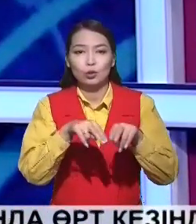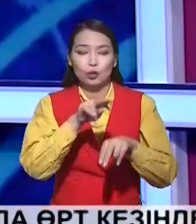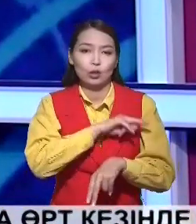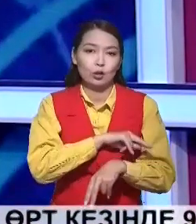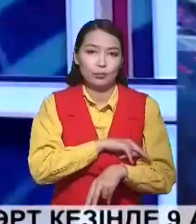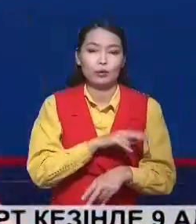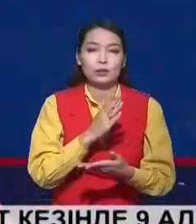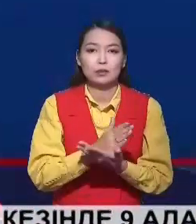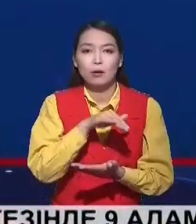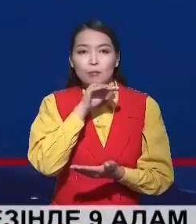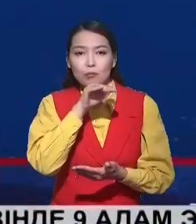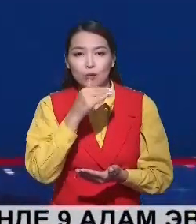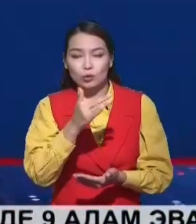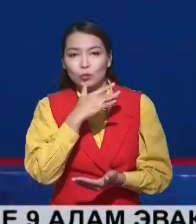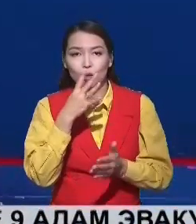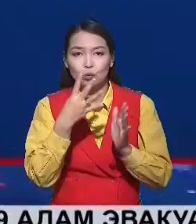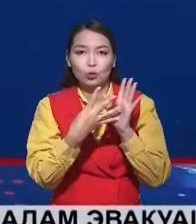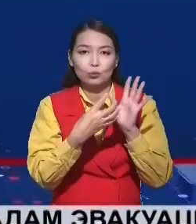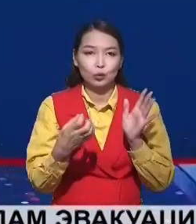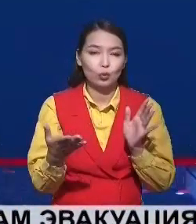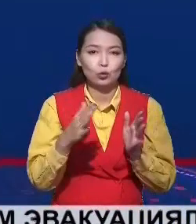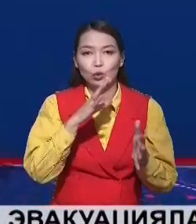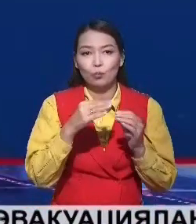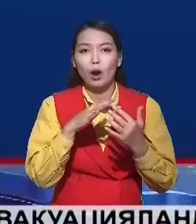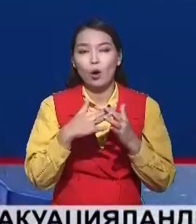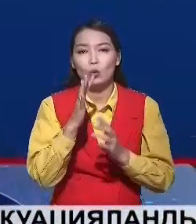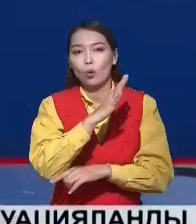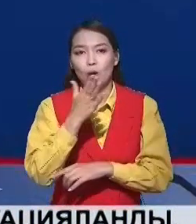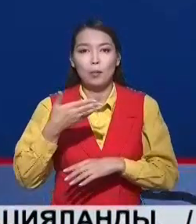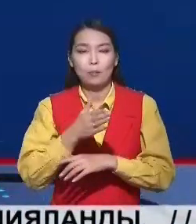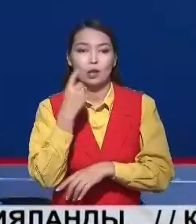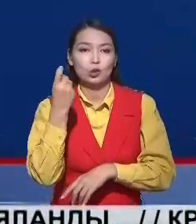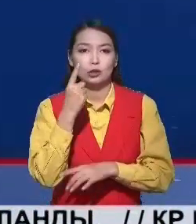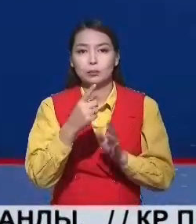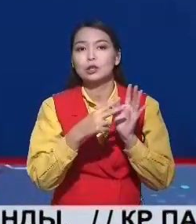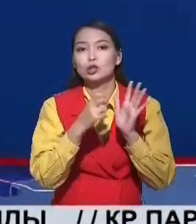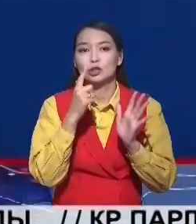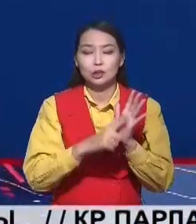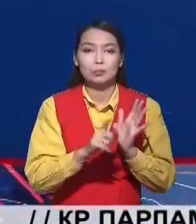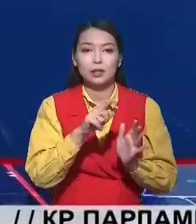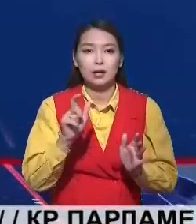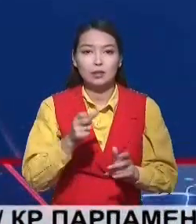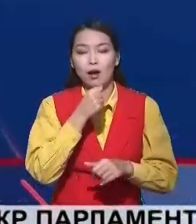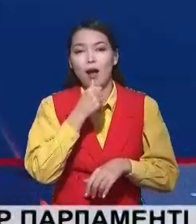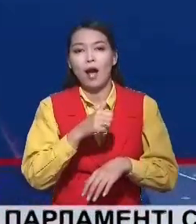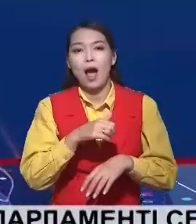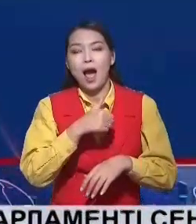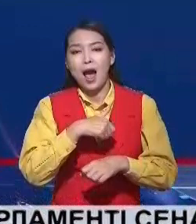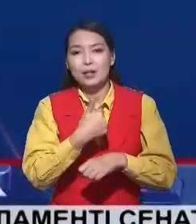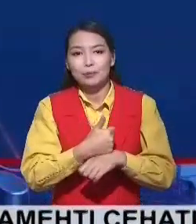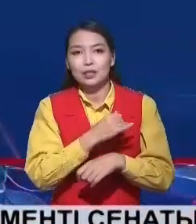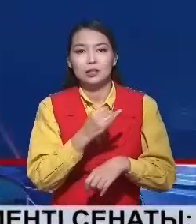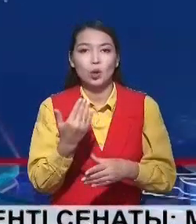жұмыс істейді. Олардың саны 4900-ден асады. Ауыл, орман, балық шаруашылығында 1870 адам, әкімшілік және көмекші